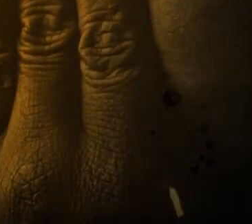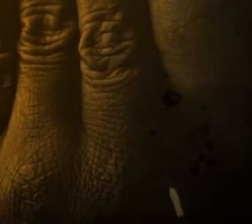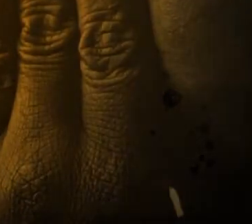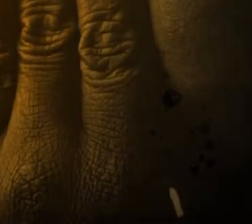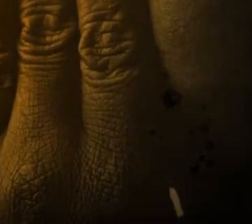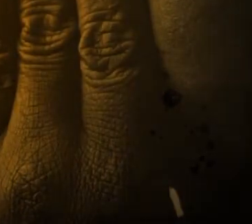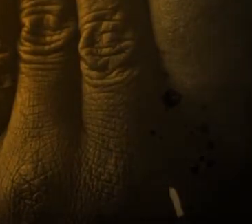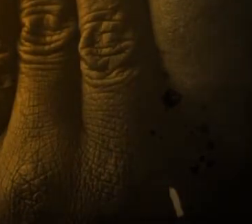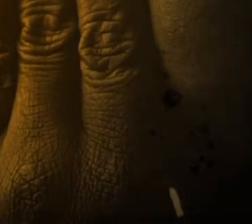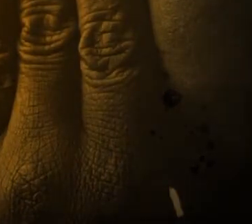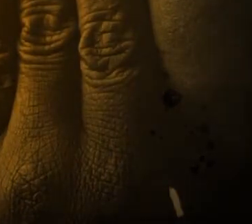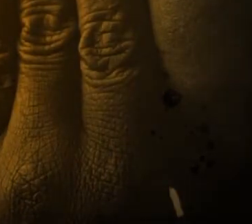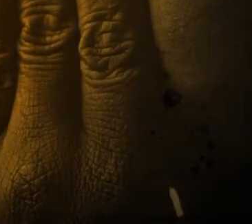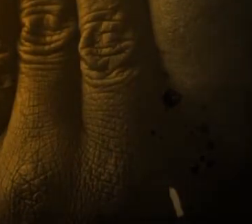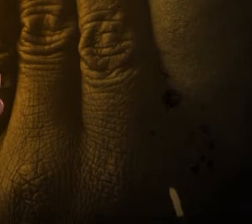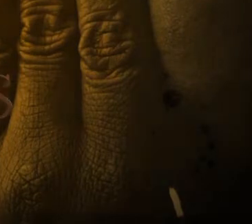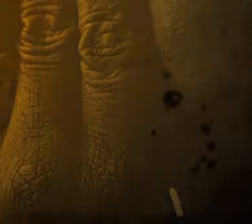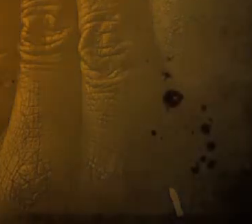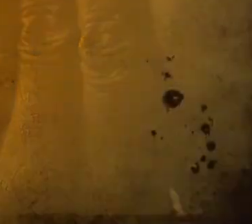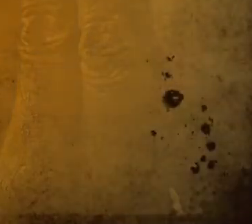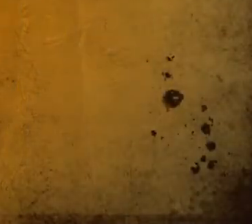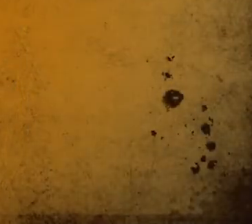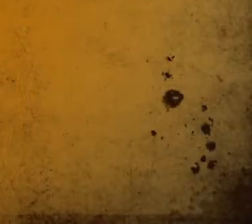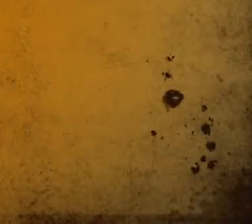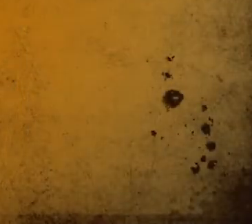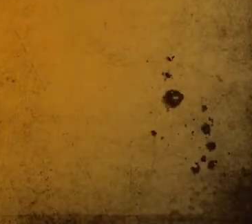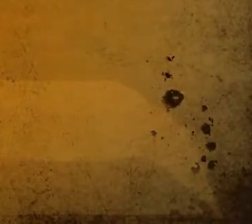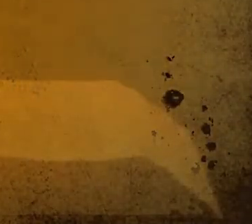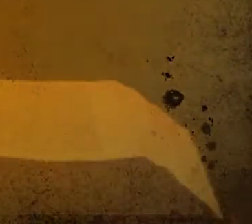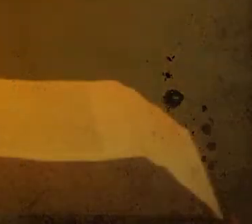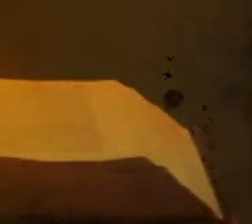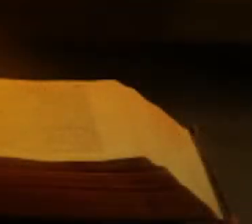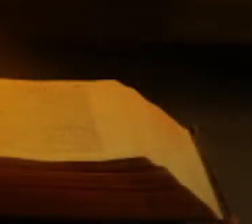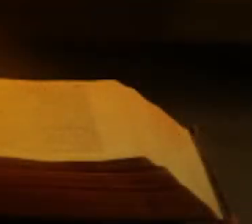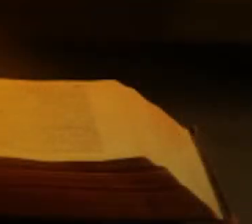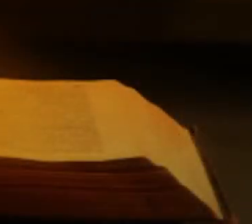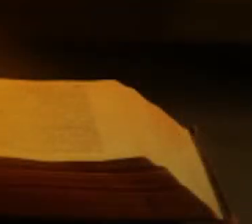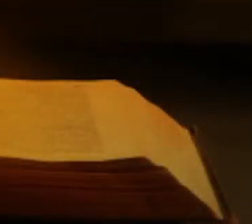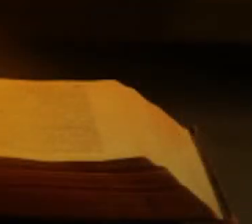Liboso ya mituna mpeko imaima ya bomoi, kanisa bilakana ye.